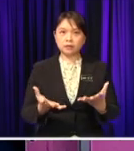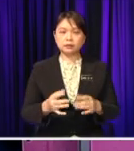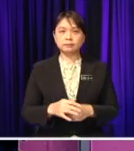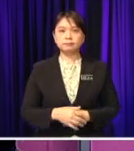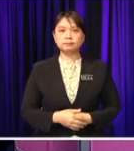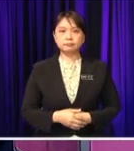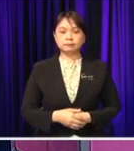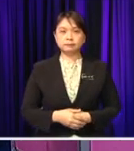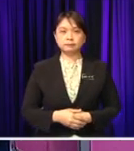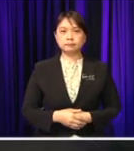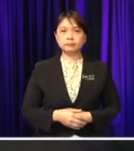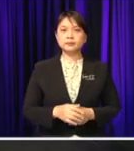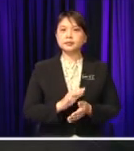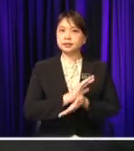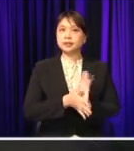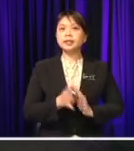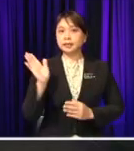Apa simbol tambah